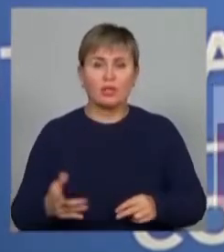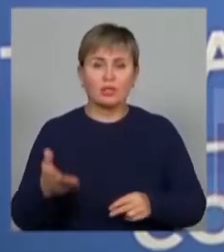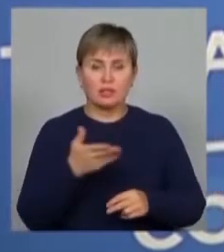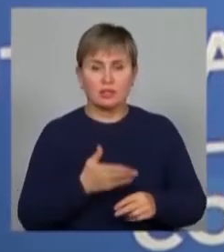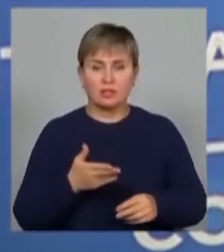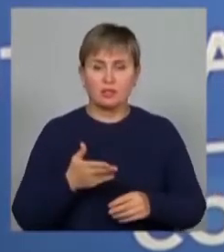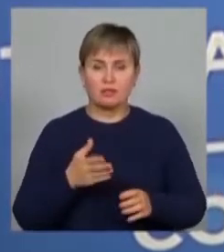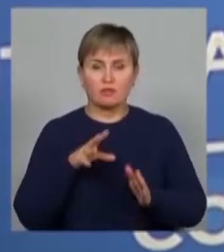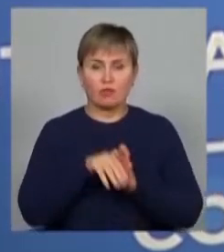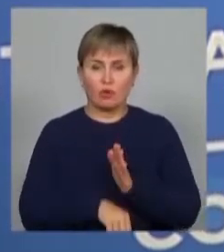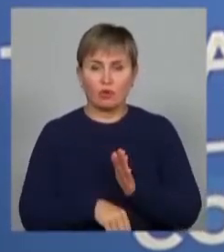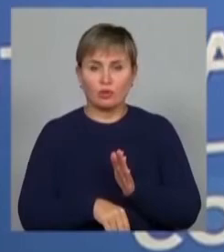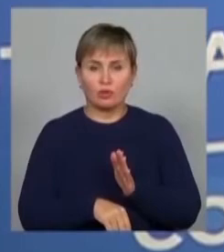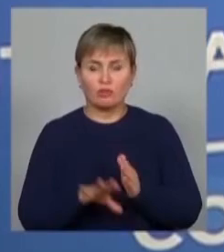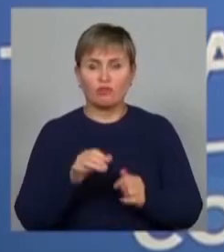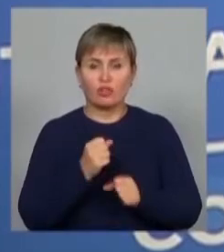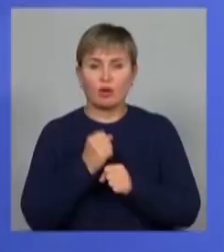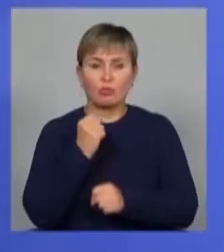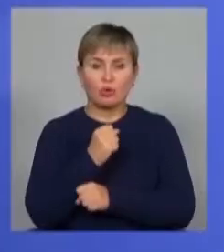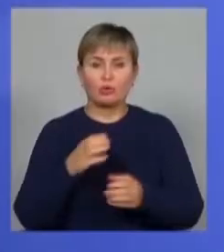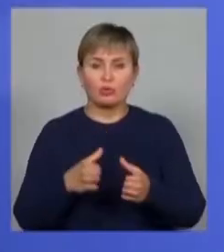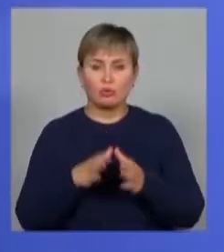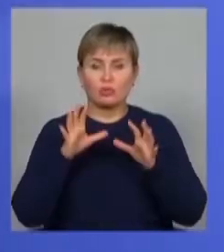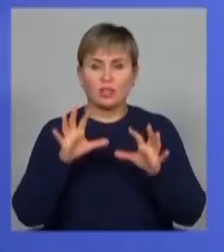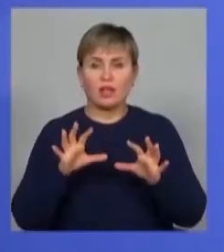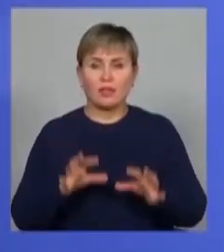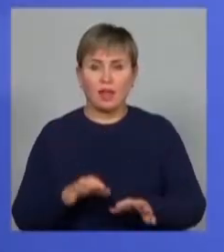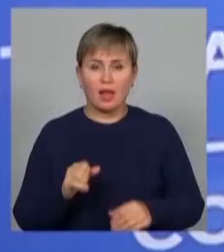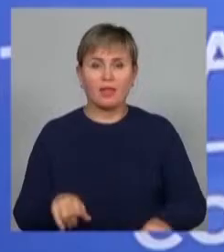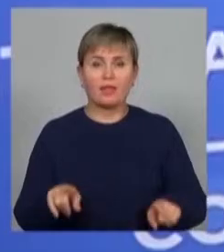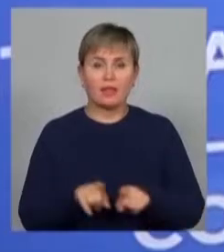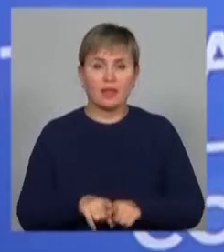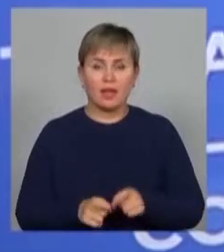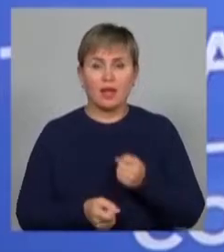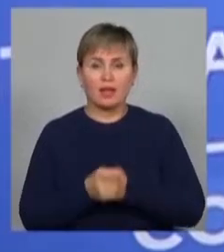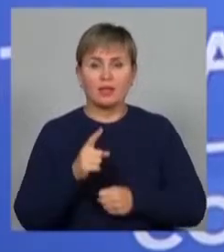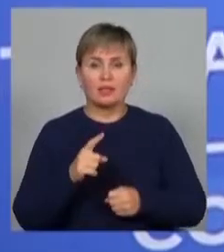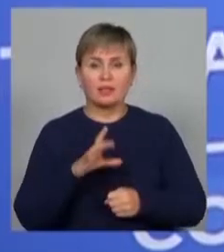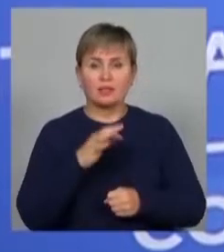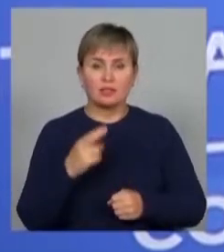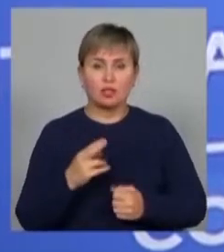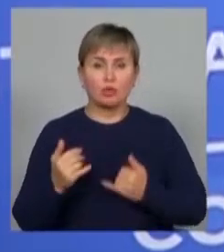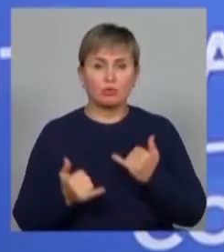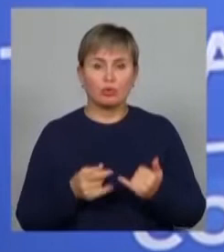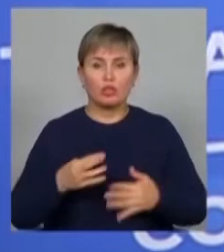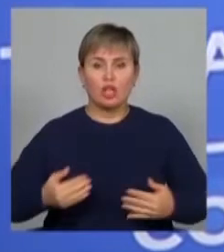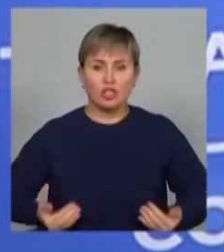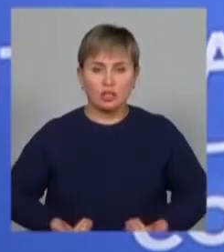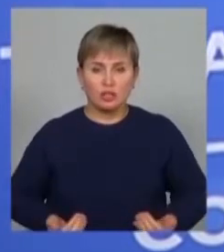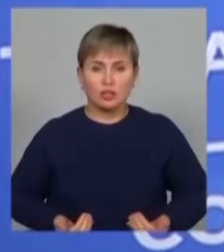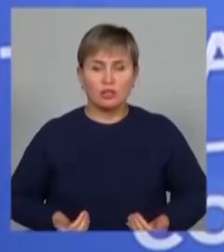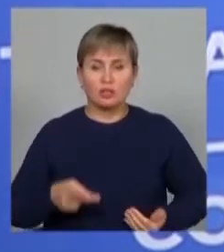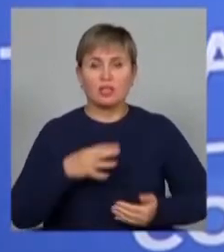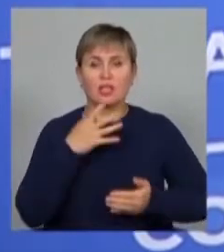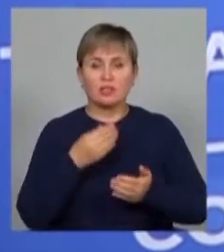входят в рабочие группы, в законодательство. А также они оказывают социальные услуги для жителей, для своей